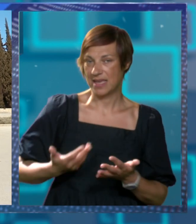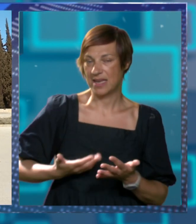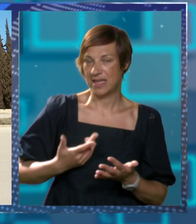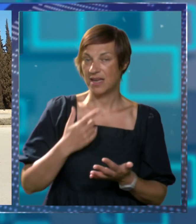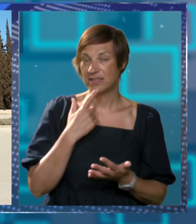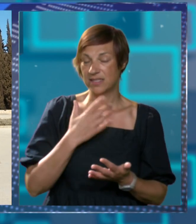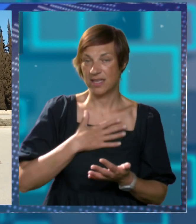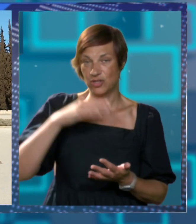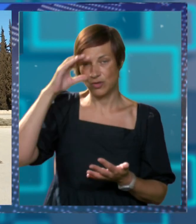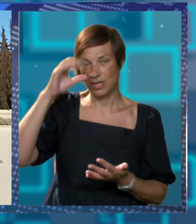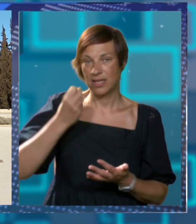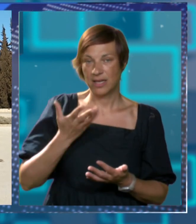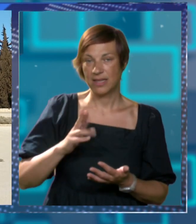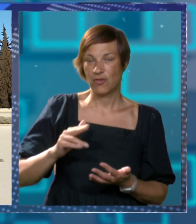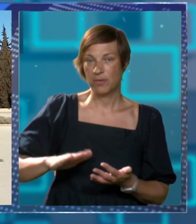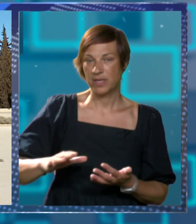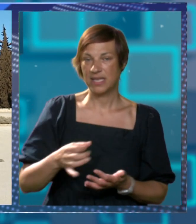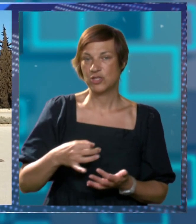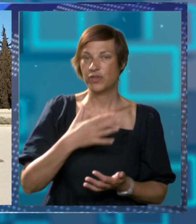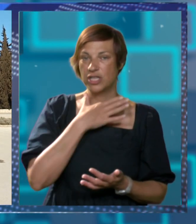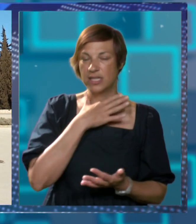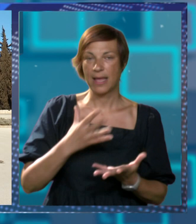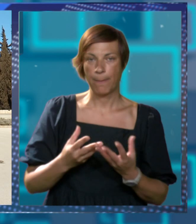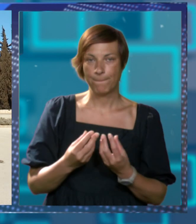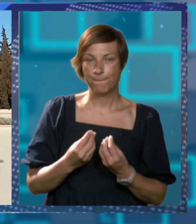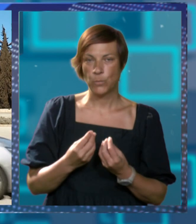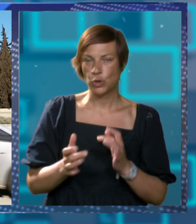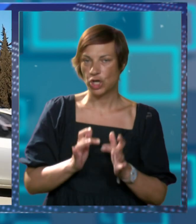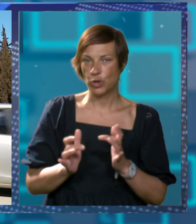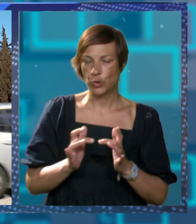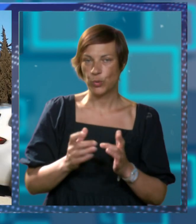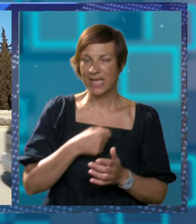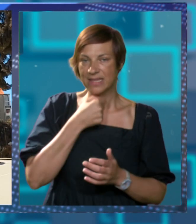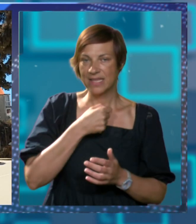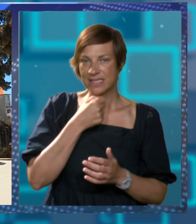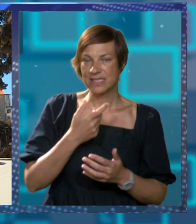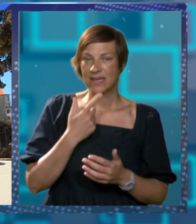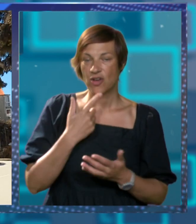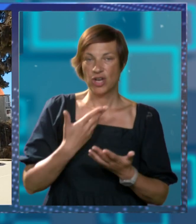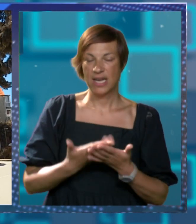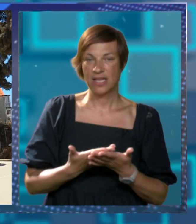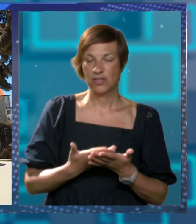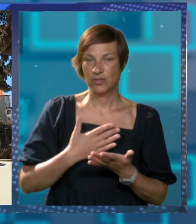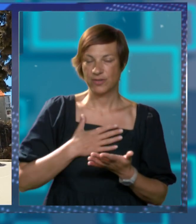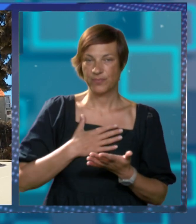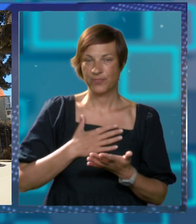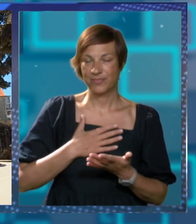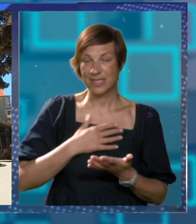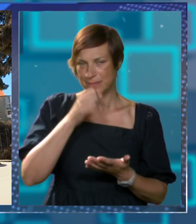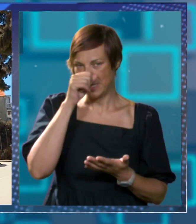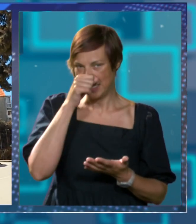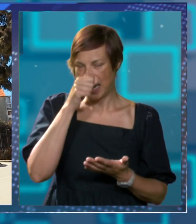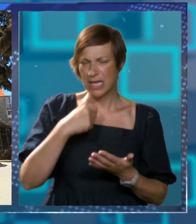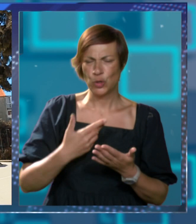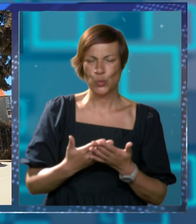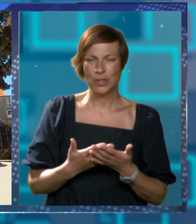generacije koja, ja to gledam na način kad neko ima djecu u vrtiću i u školi da je puno konkurentniji sa izjavama nego neko, to se meni način nekad i